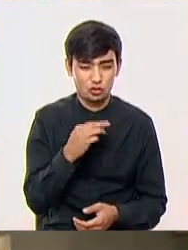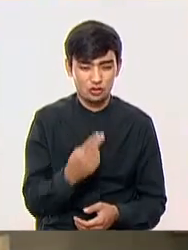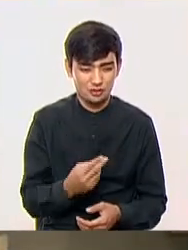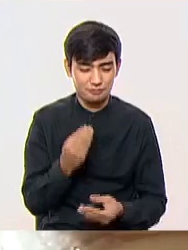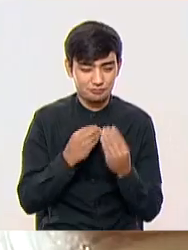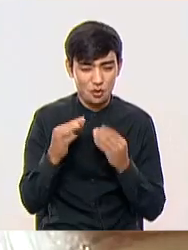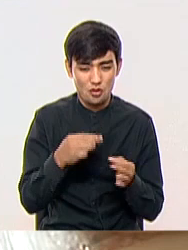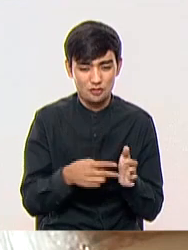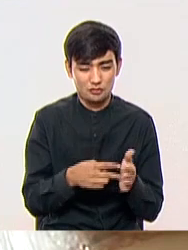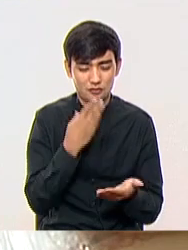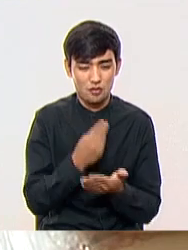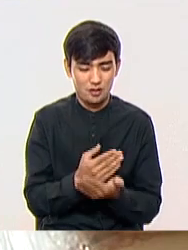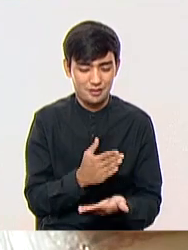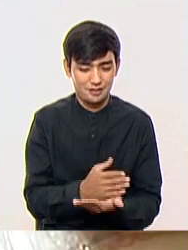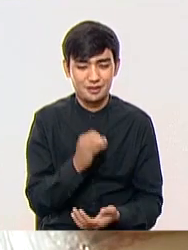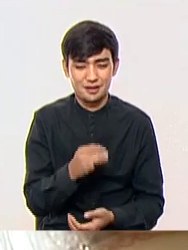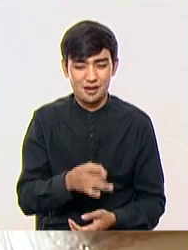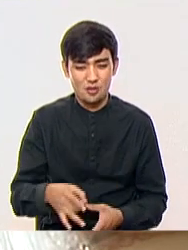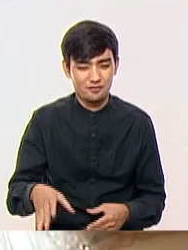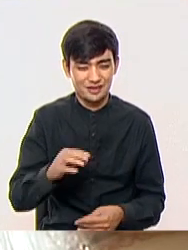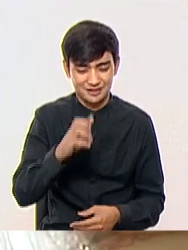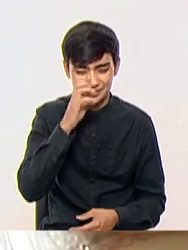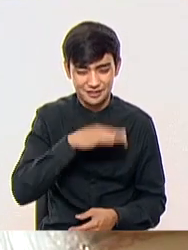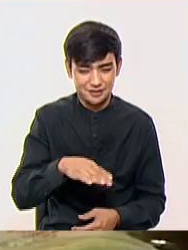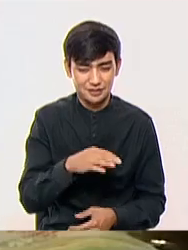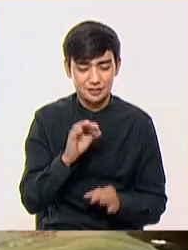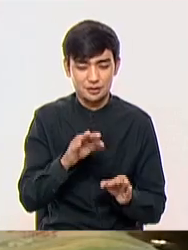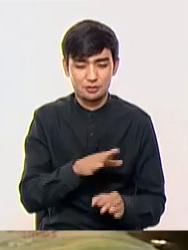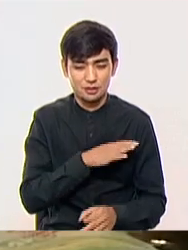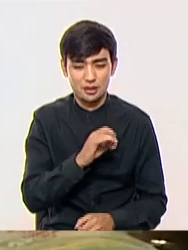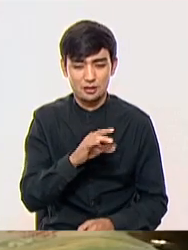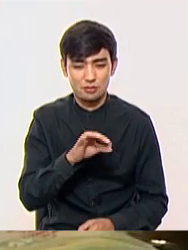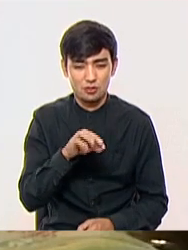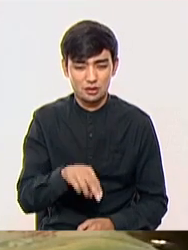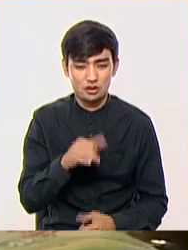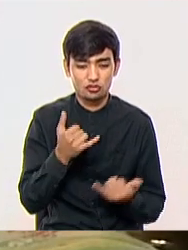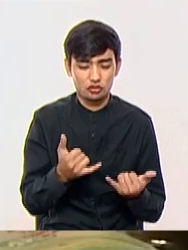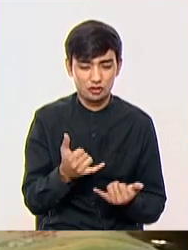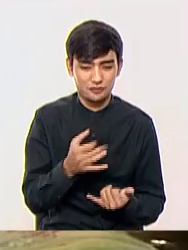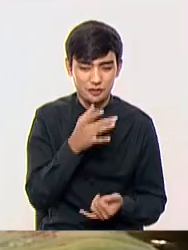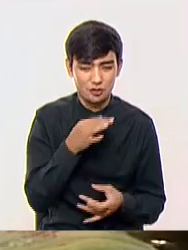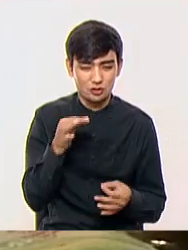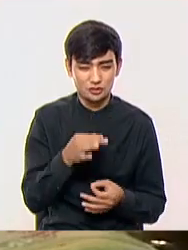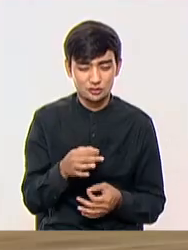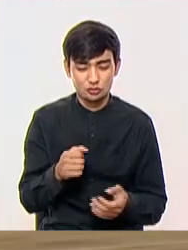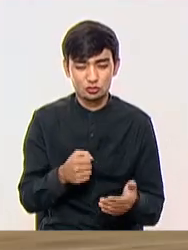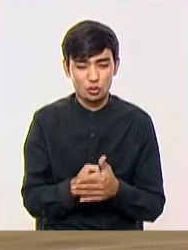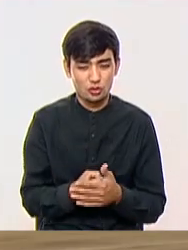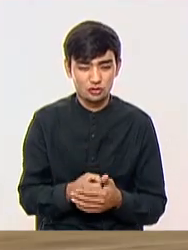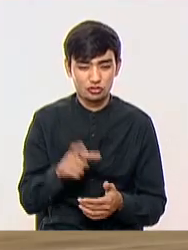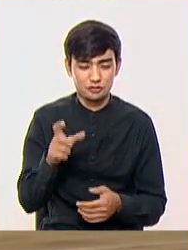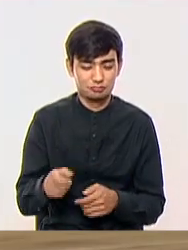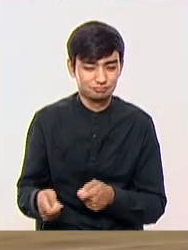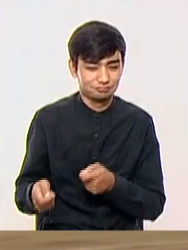Такая же работа будет проводиться со всеми регионами страны, утверждает Ербулат Досаев. Сейчас же, пока продукция дойдет до потребителя,